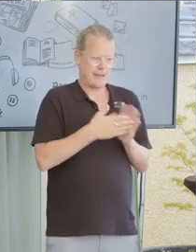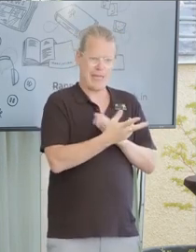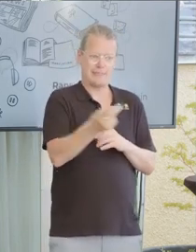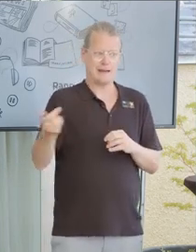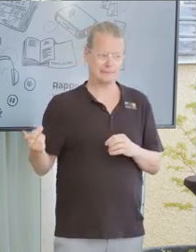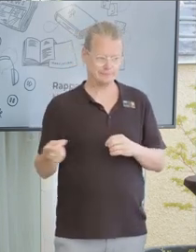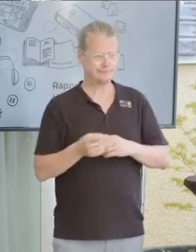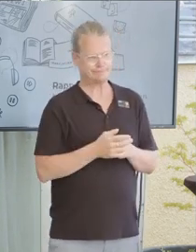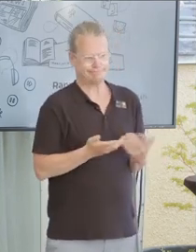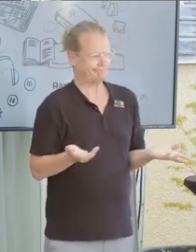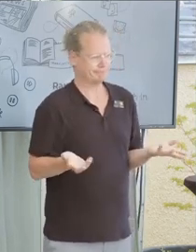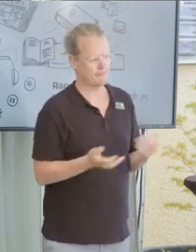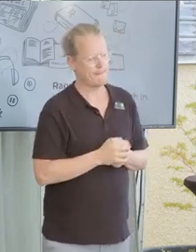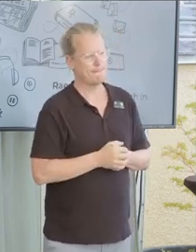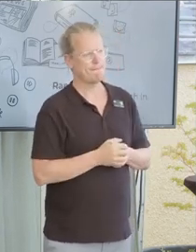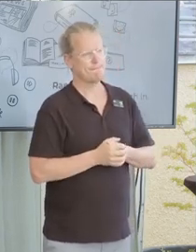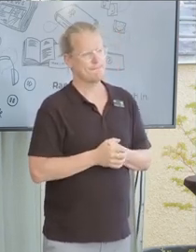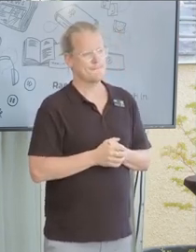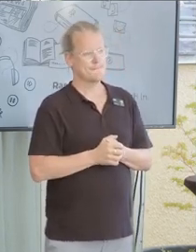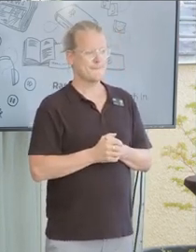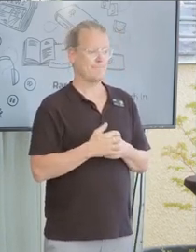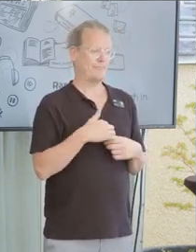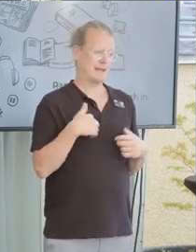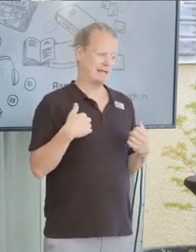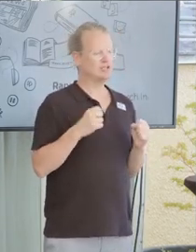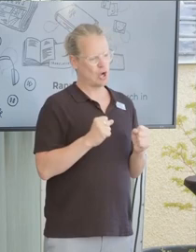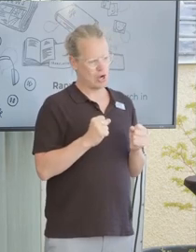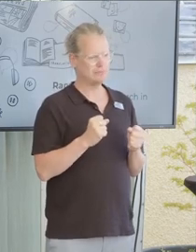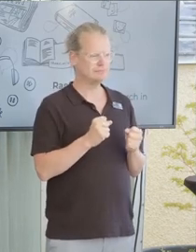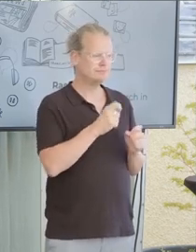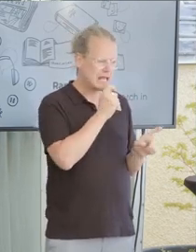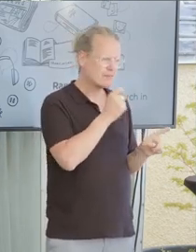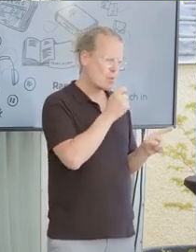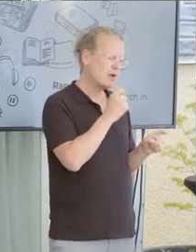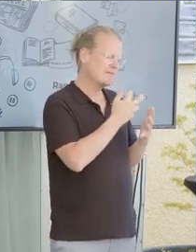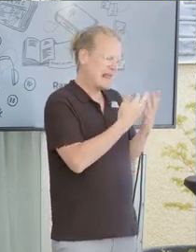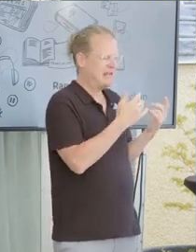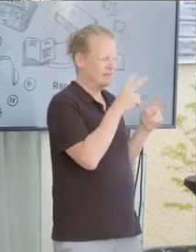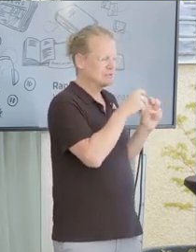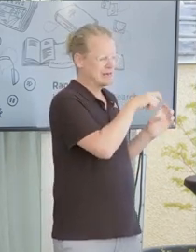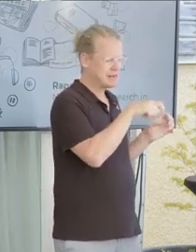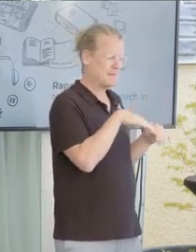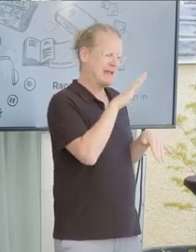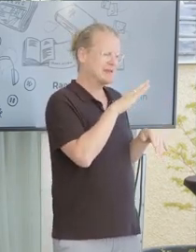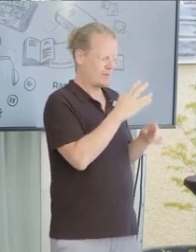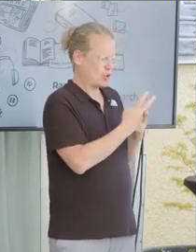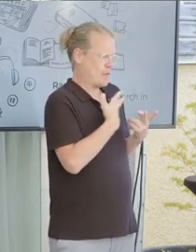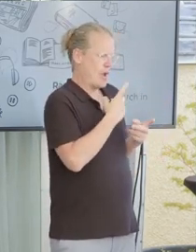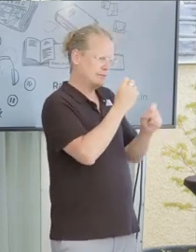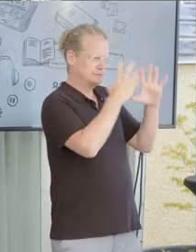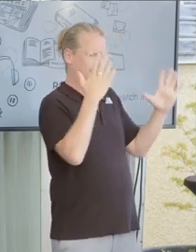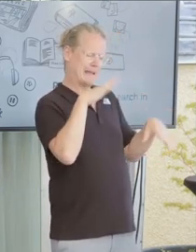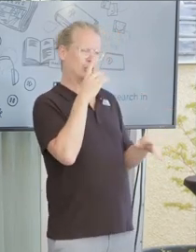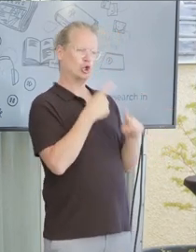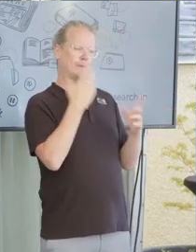vi kommer att fördjupa den här studien och fortsätta att prata med fler forskare framöver för att få en ännu tydligare bild av vilka utmaningar och möjligheter